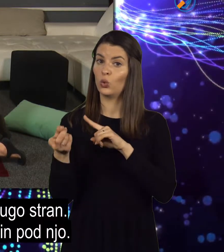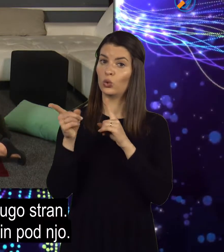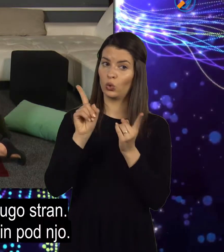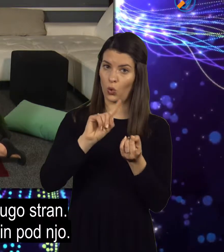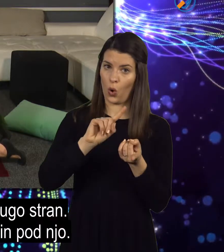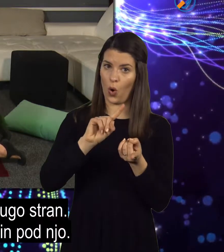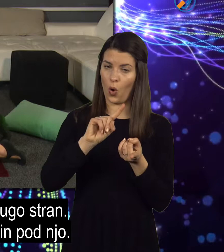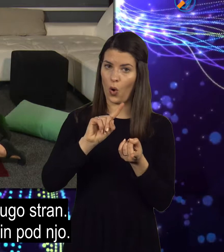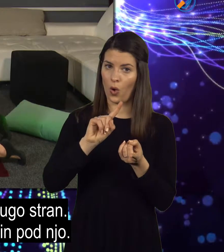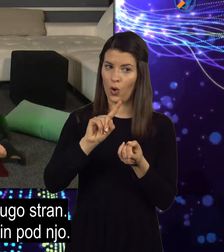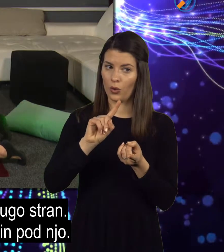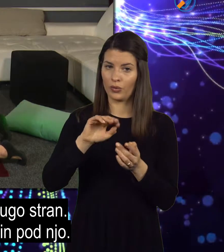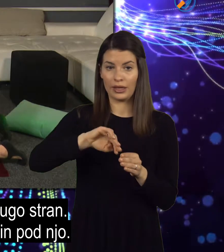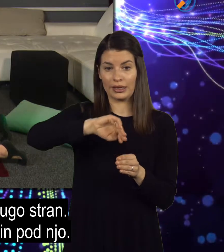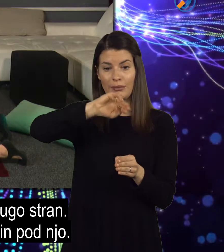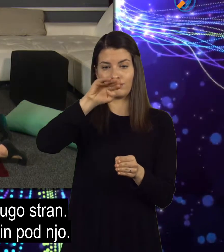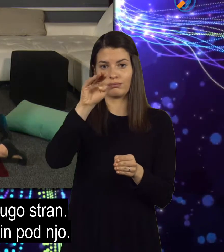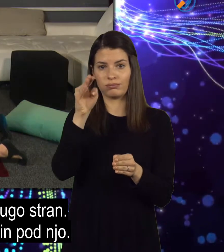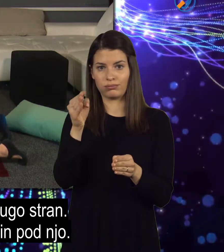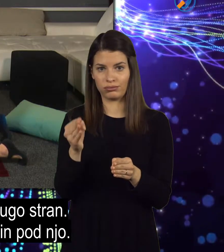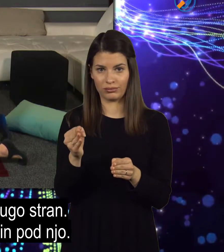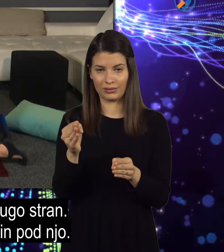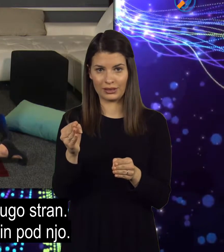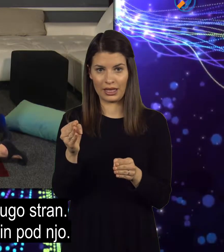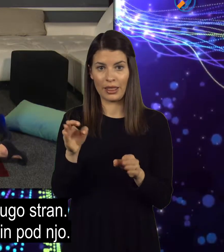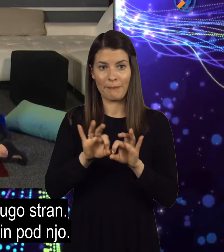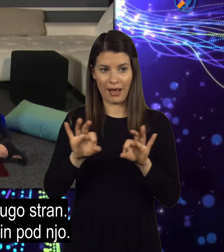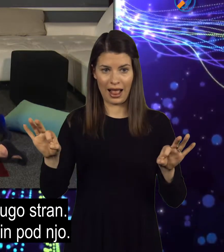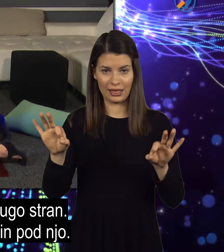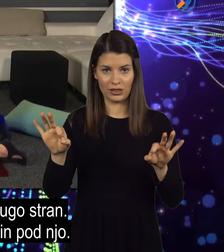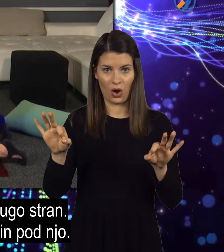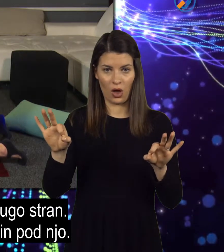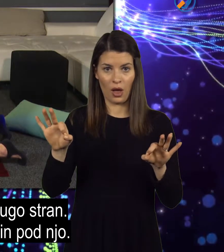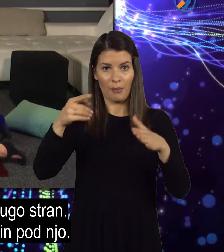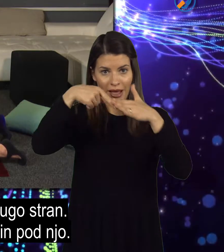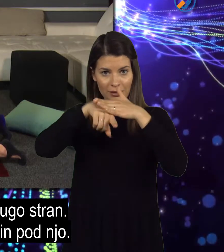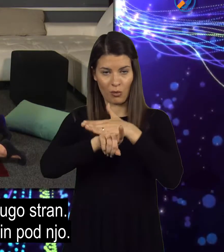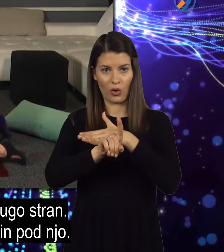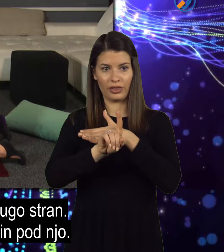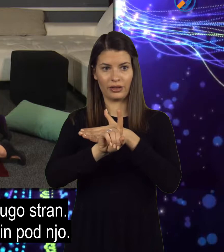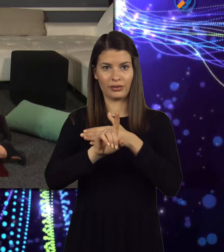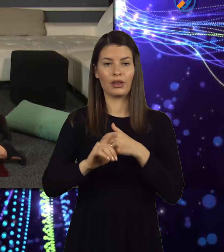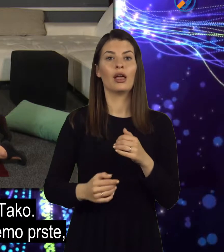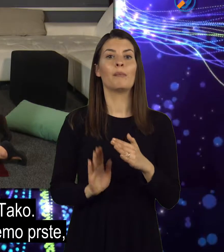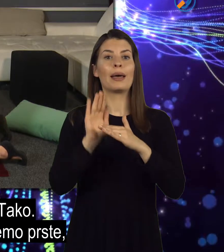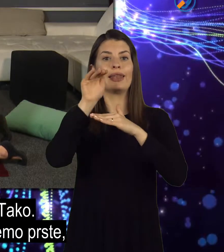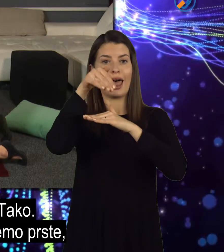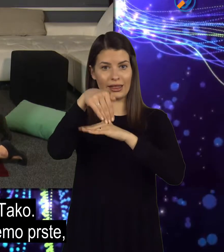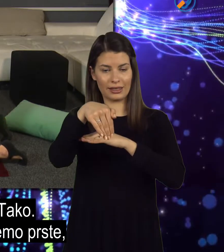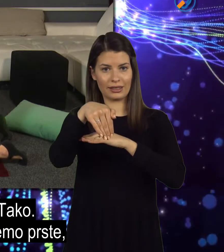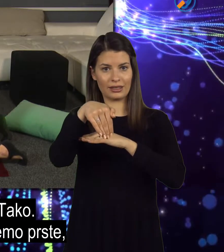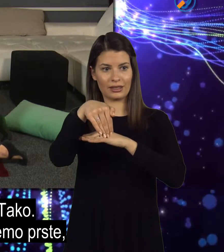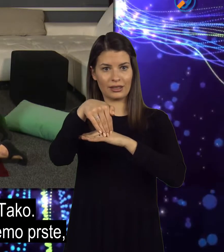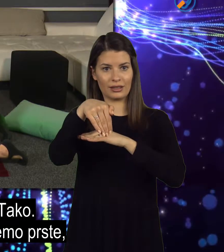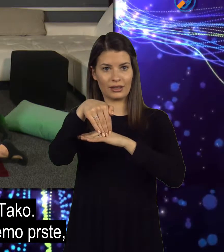In gremo še v drugo stran, torej nad našo palico in pod njo. In nad